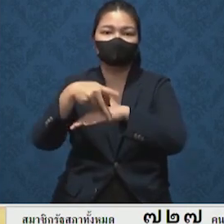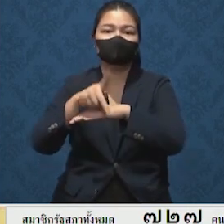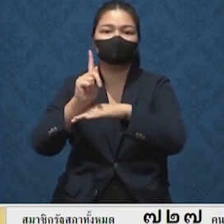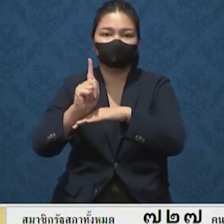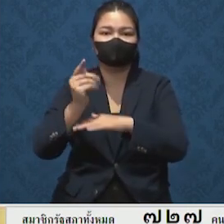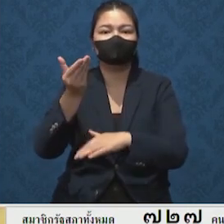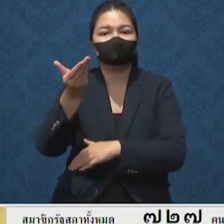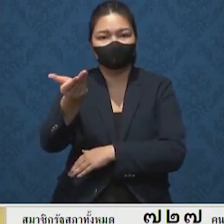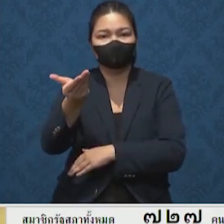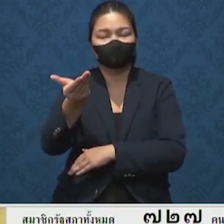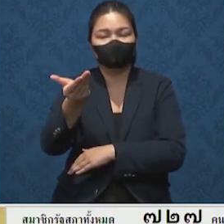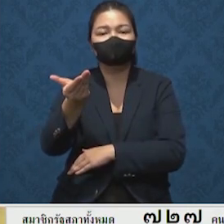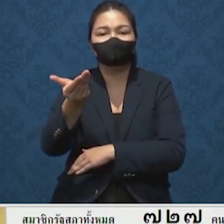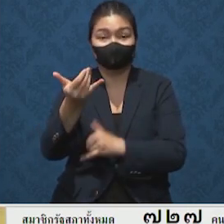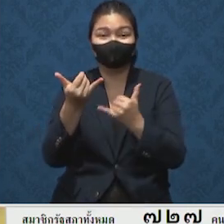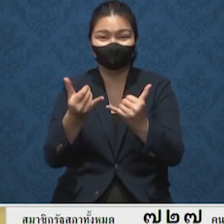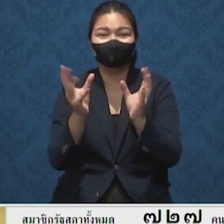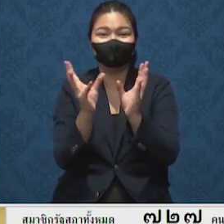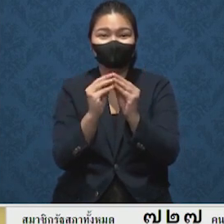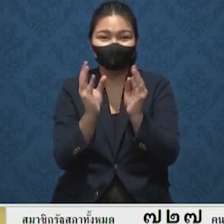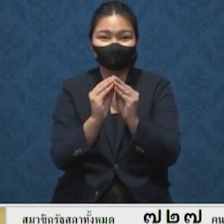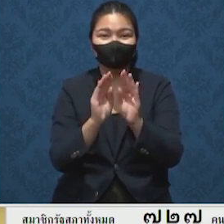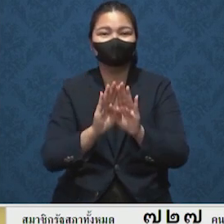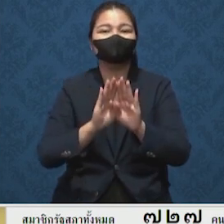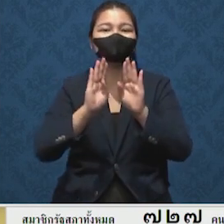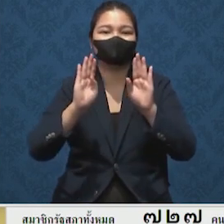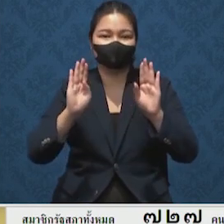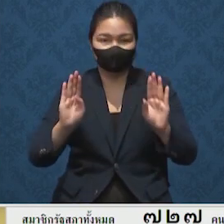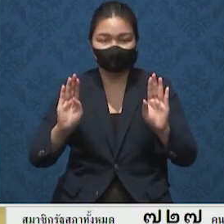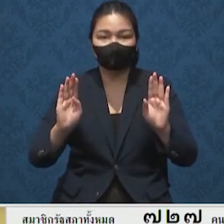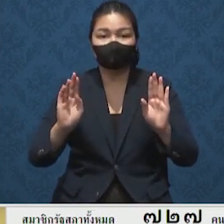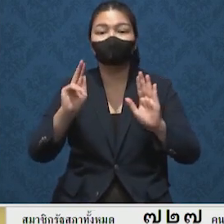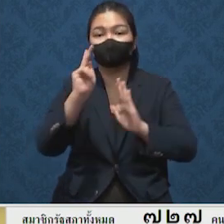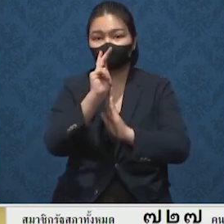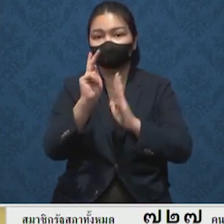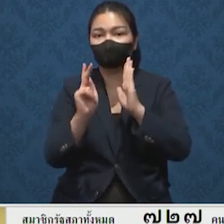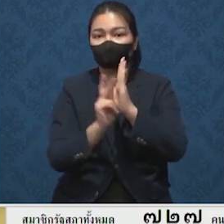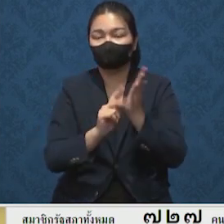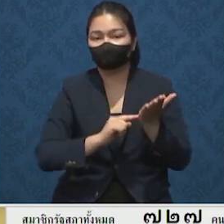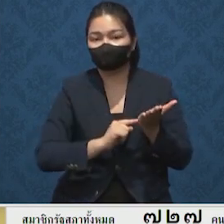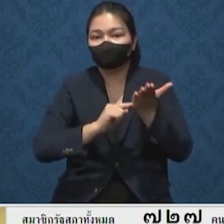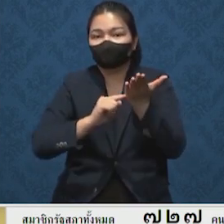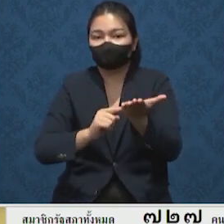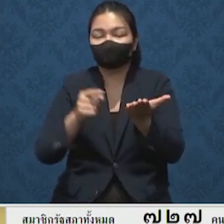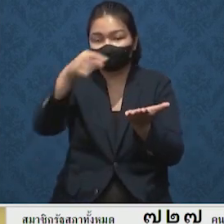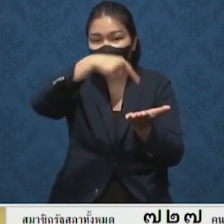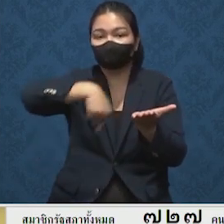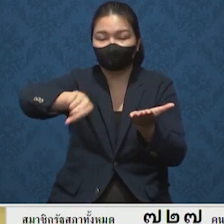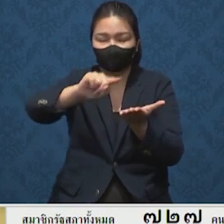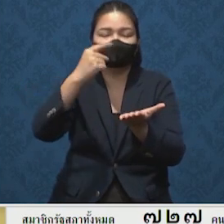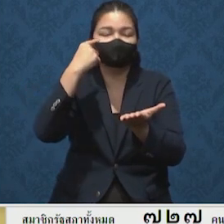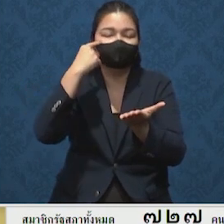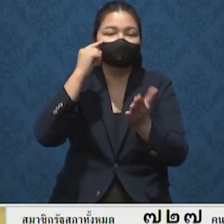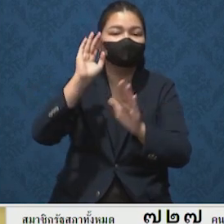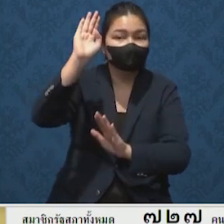ที่ได้เปิดประชุมเพื่อให้กฎหมายฉบับนี้ได้มีการโหวตลงมติกันในสภาแห่งนี้ผมคิ